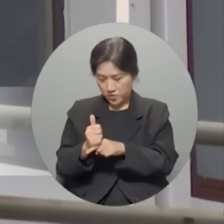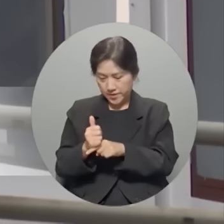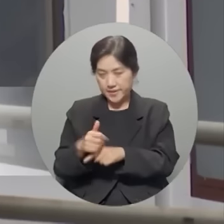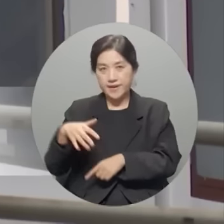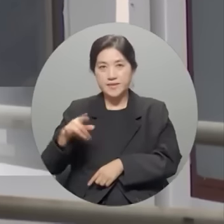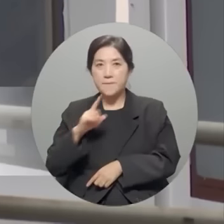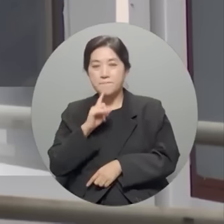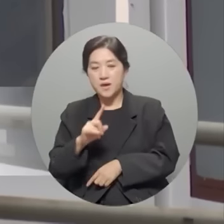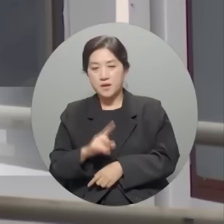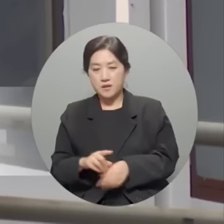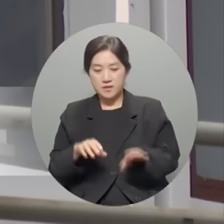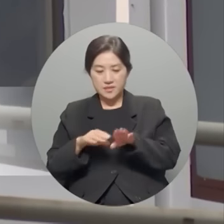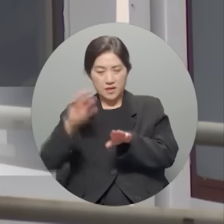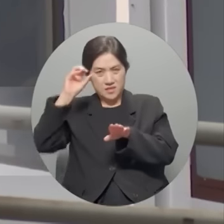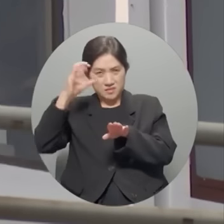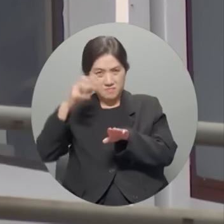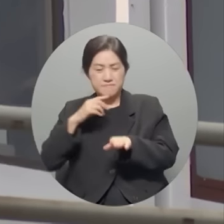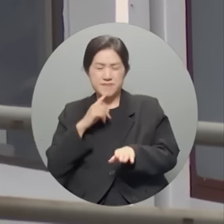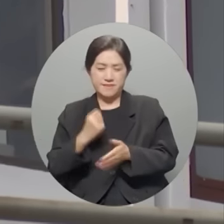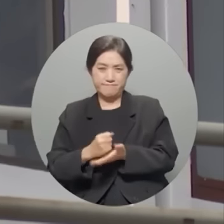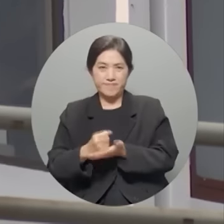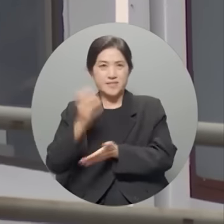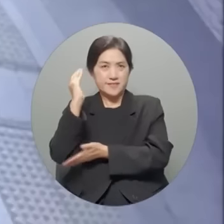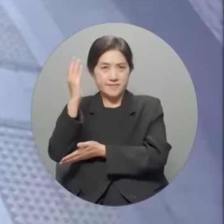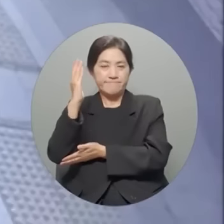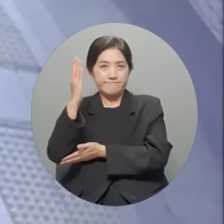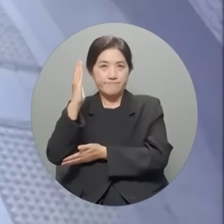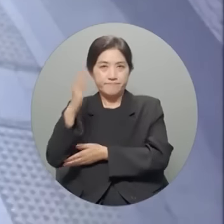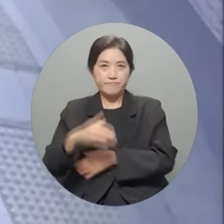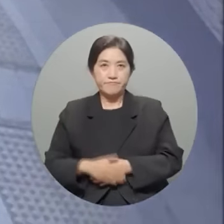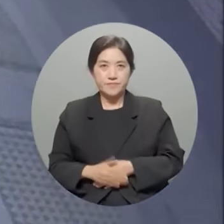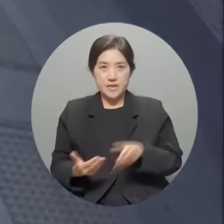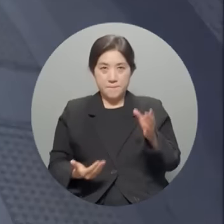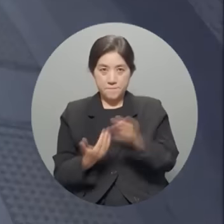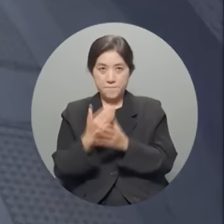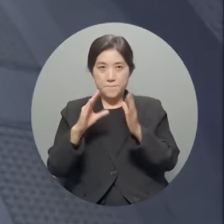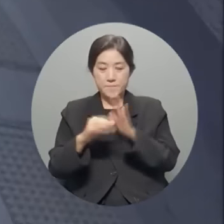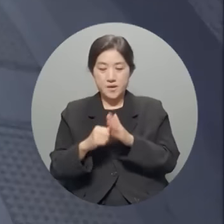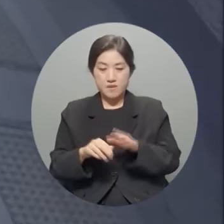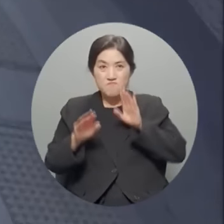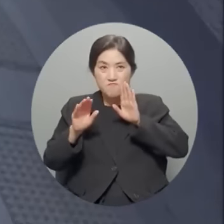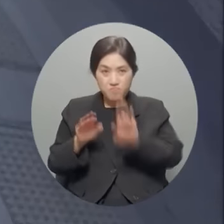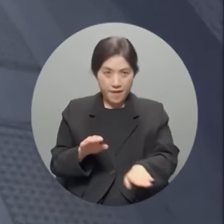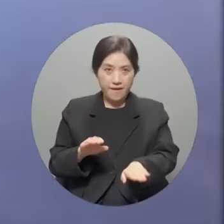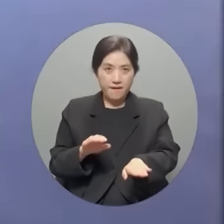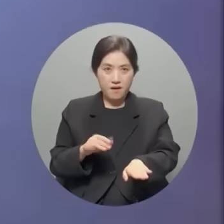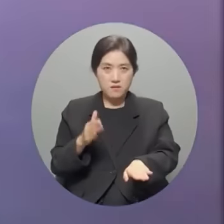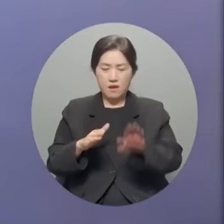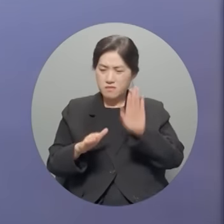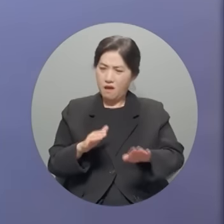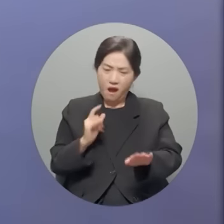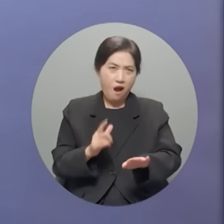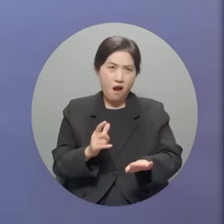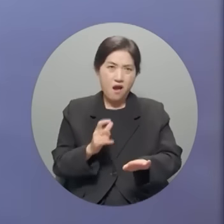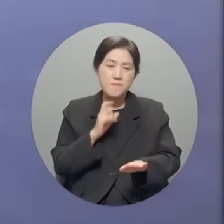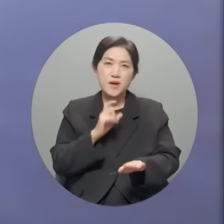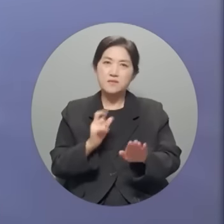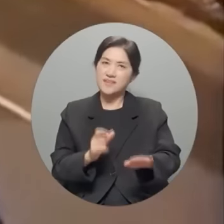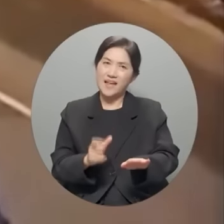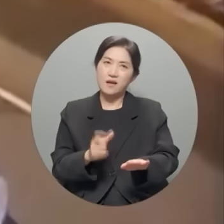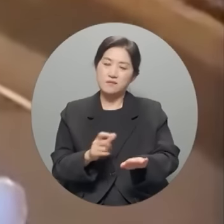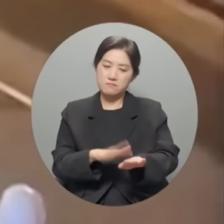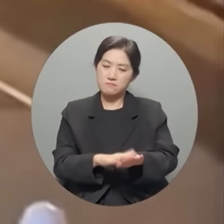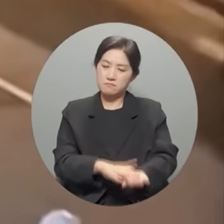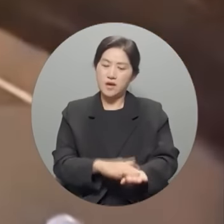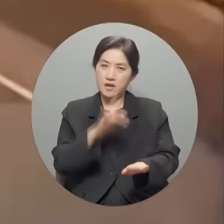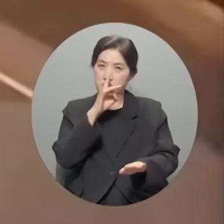씨는 급발진 사고라고 거듭 주장했습니다. 사고 당시 브레이크를 밟았으나 딱딱했다는 겁니다.